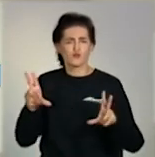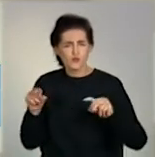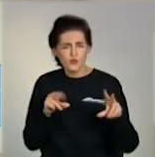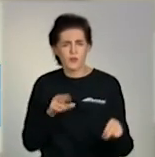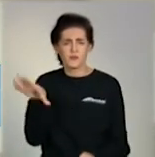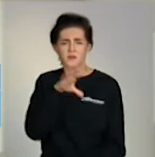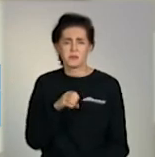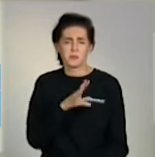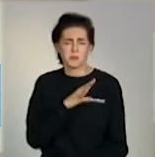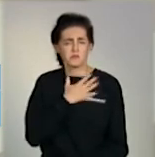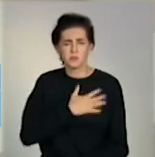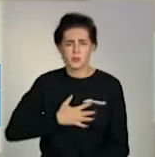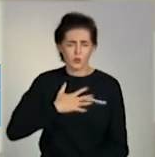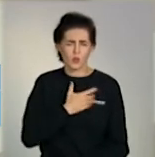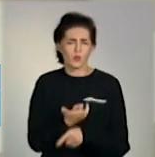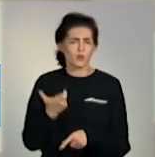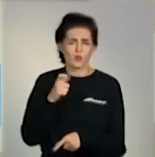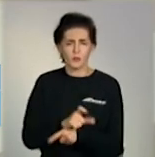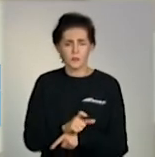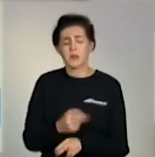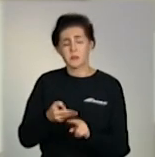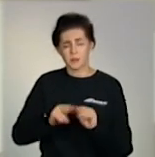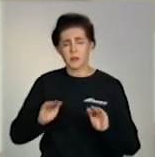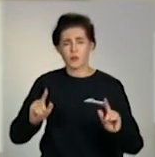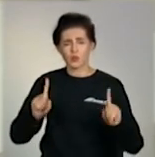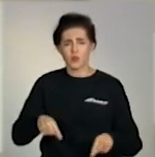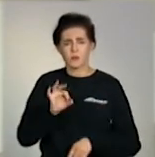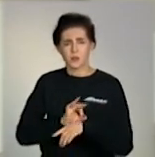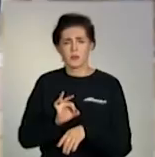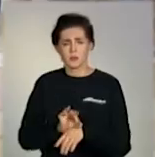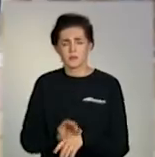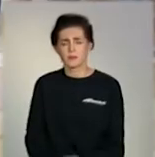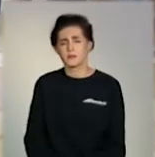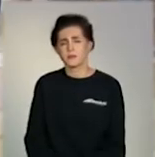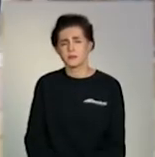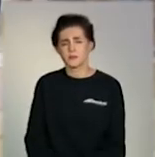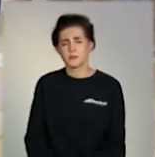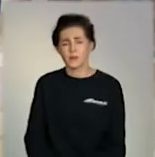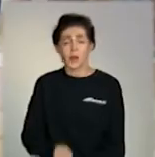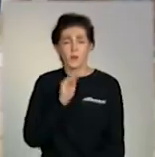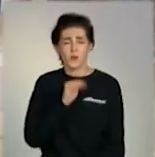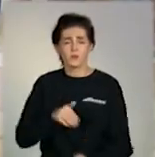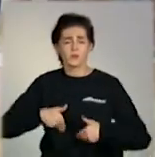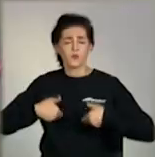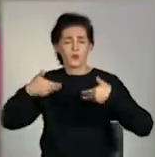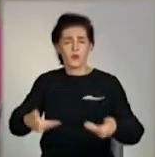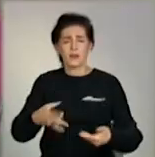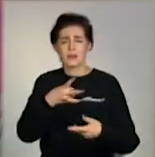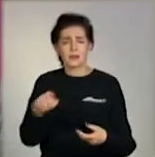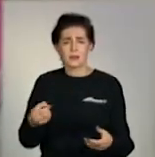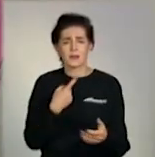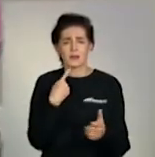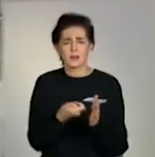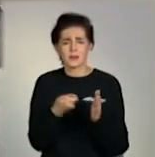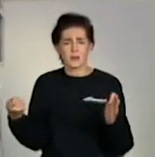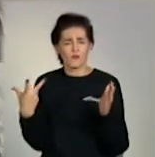всі переживали. От тому дітки боліють з будь-якого віку. Тож фахівчиня радить не затягувати із